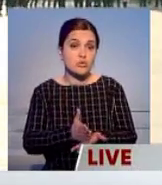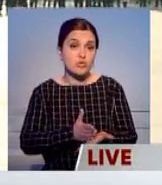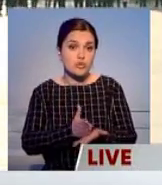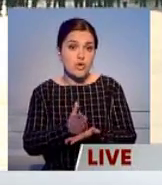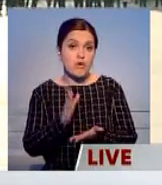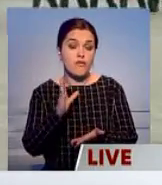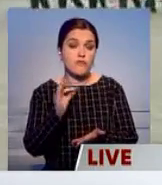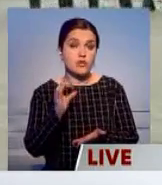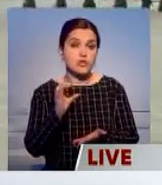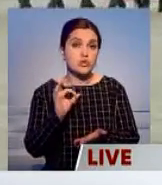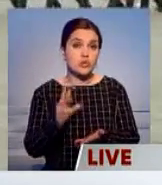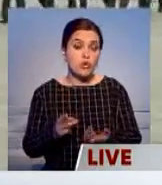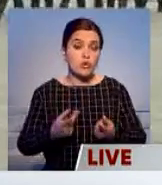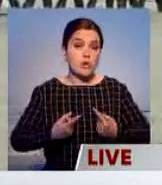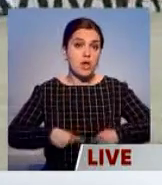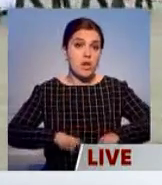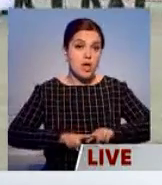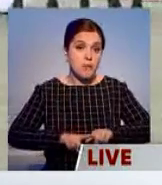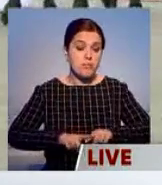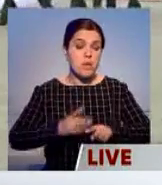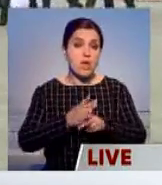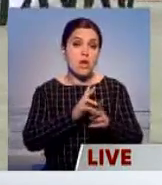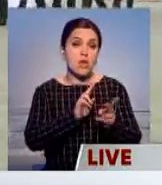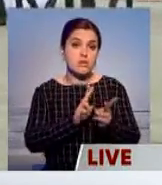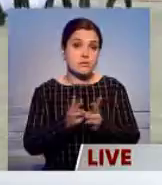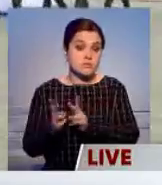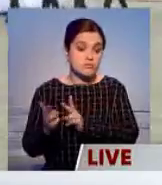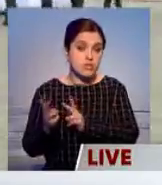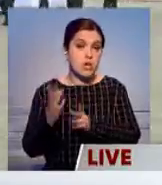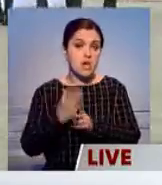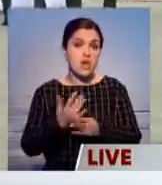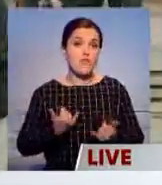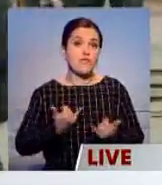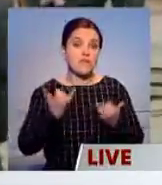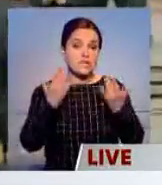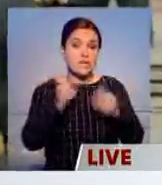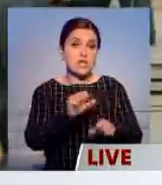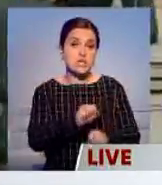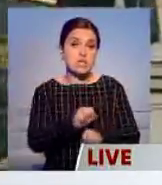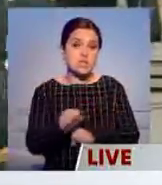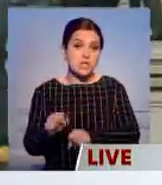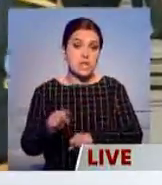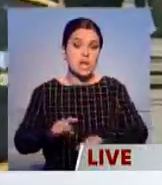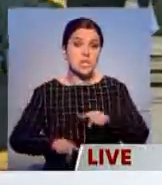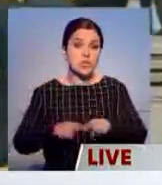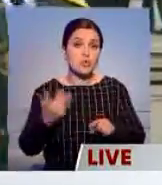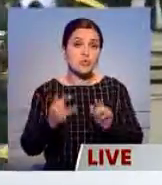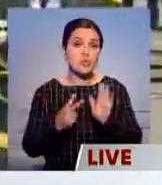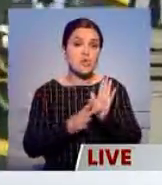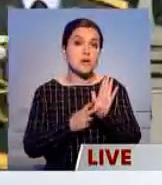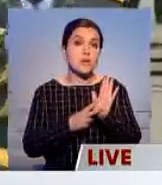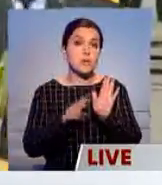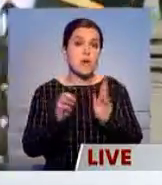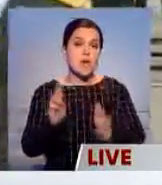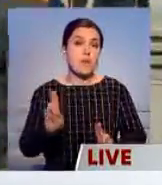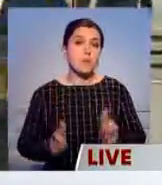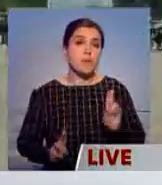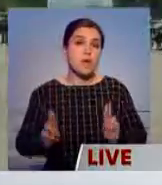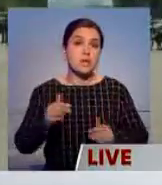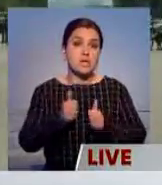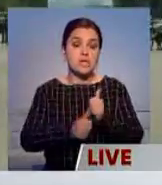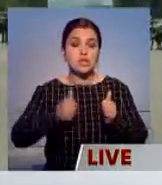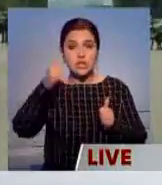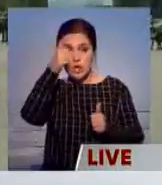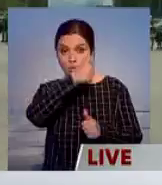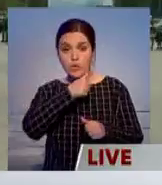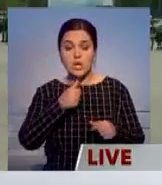командования «Восток». Венский бал в честь Дня защитника Отечества проходит в городе уже 7-й год подряд. Правила ежегодно одни и те же.